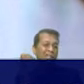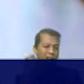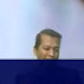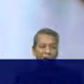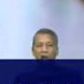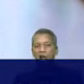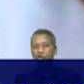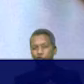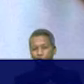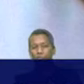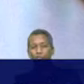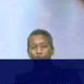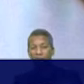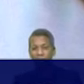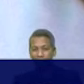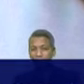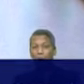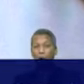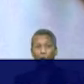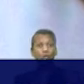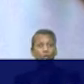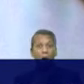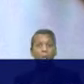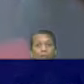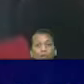Puskesmas bumiji rp4,4